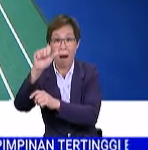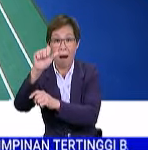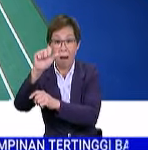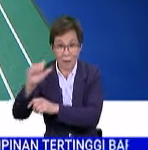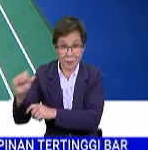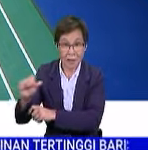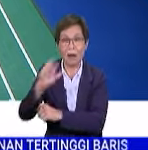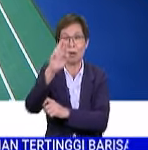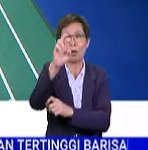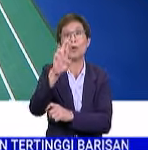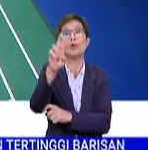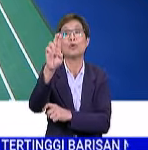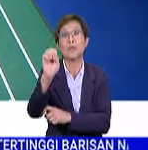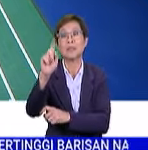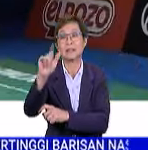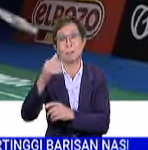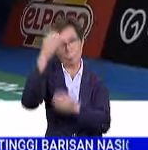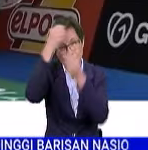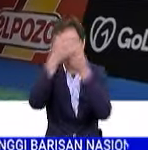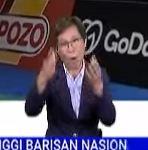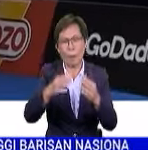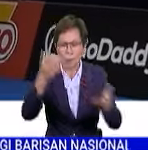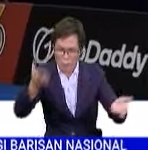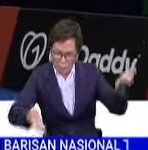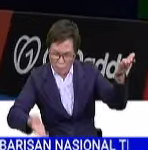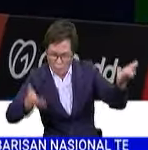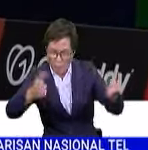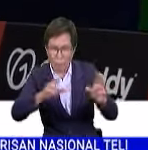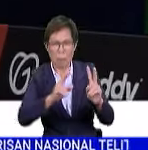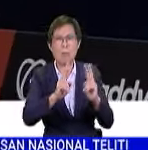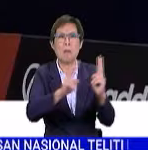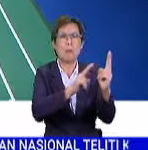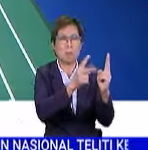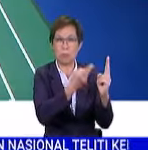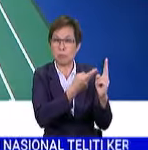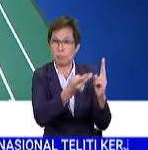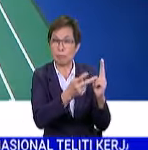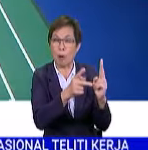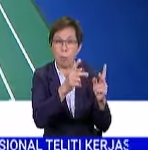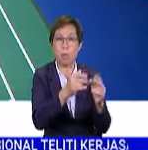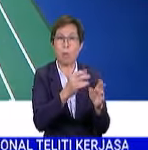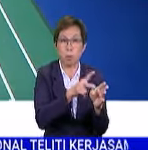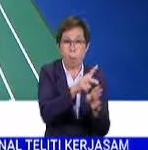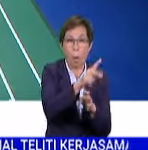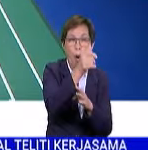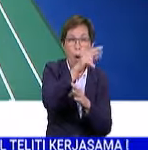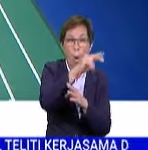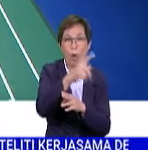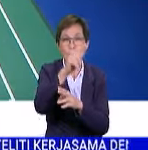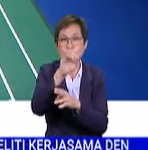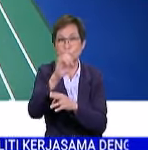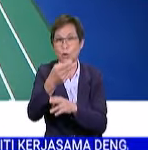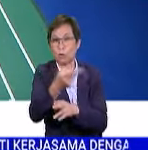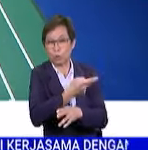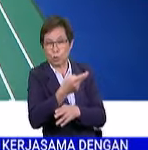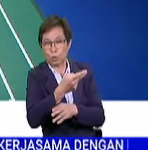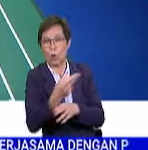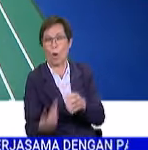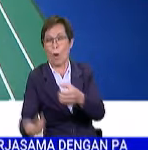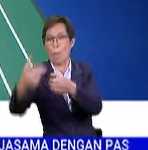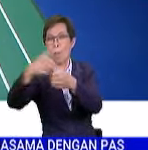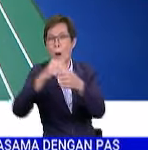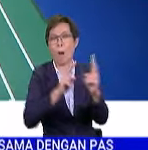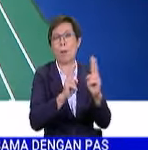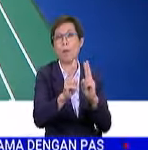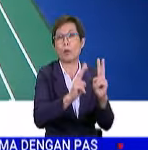pihaknya bakal mempertimbangkan peluang pasangan profesional Ong Yusin Teo Yi untuk mengisi slot